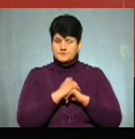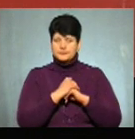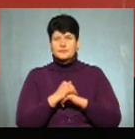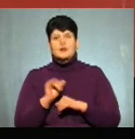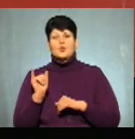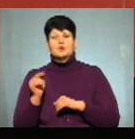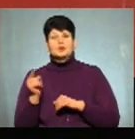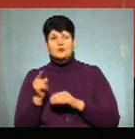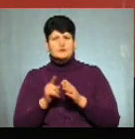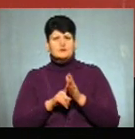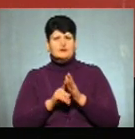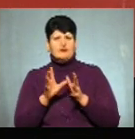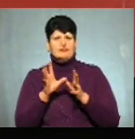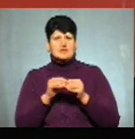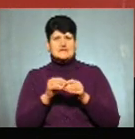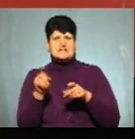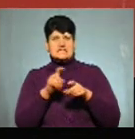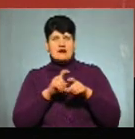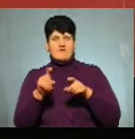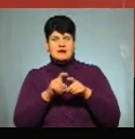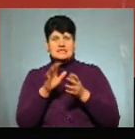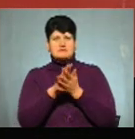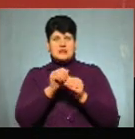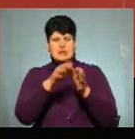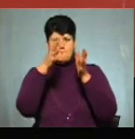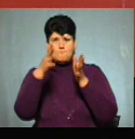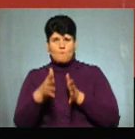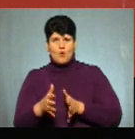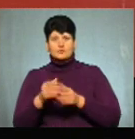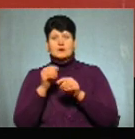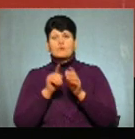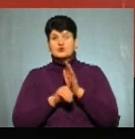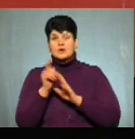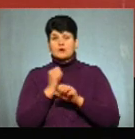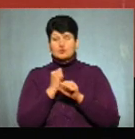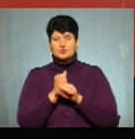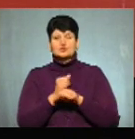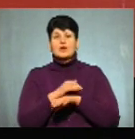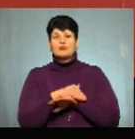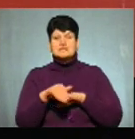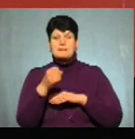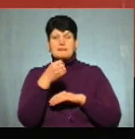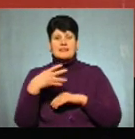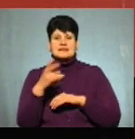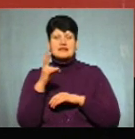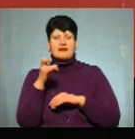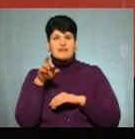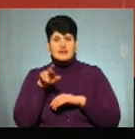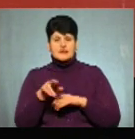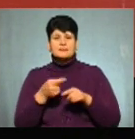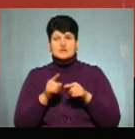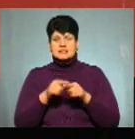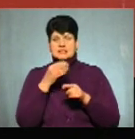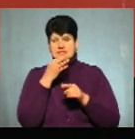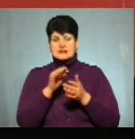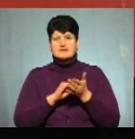взялися заварювати сміттєпроводи. Розпочали цю роботу з вулиці 15 квітня. Про це нам повідомила прес-секретар Тернопільської міської ради